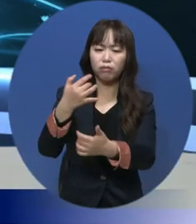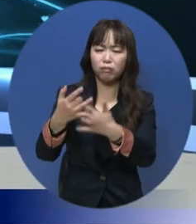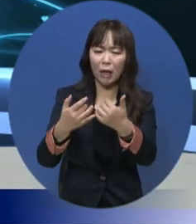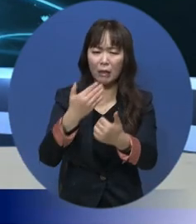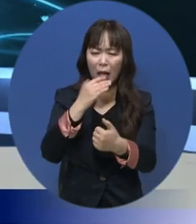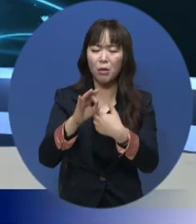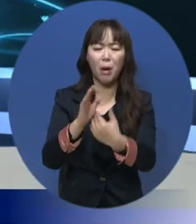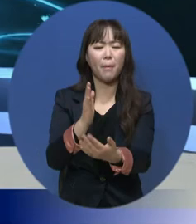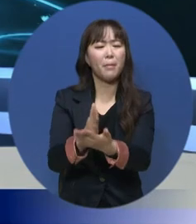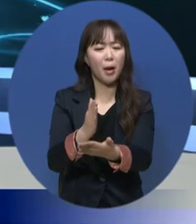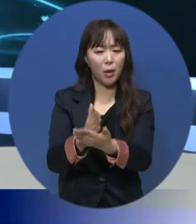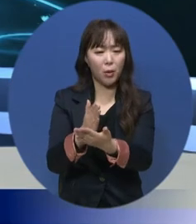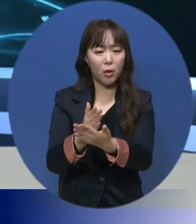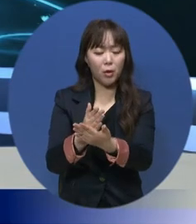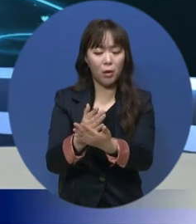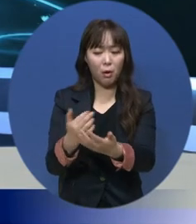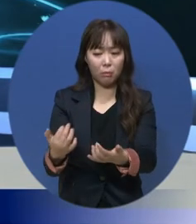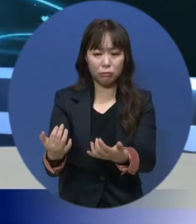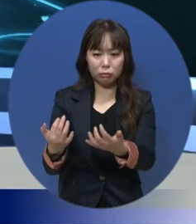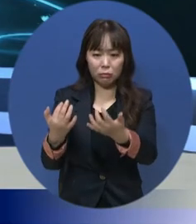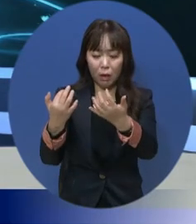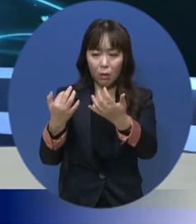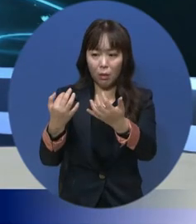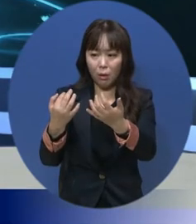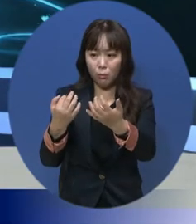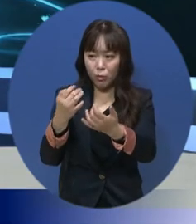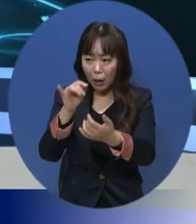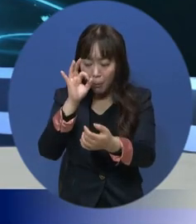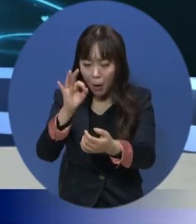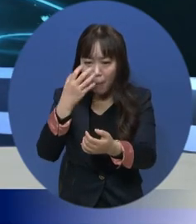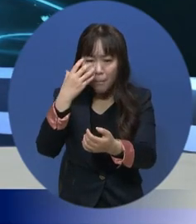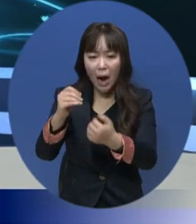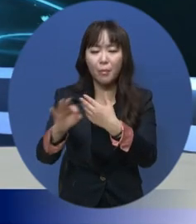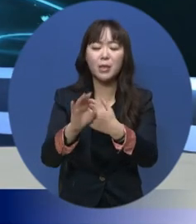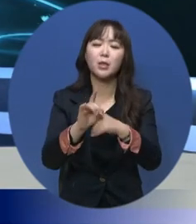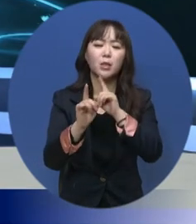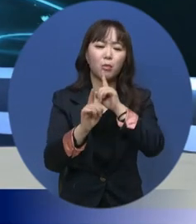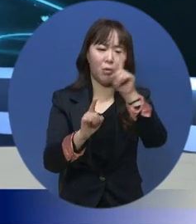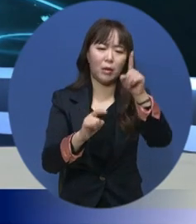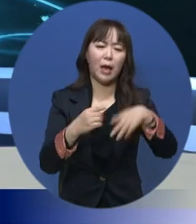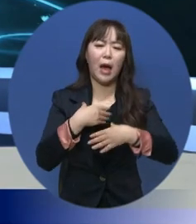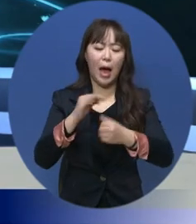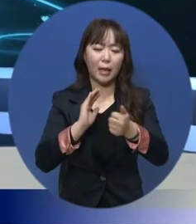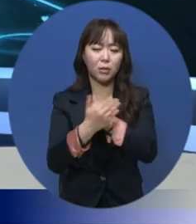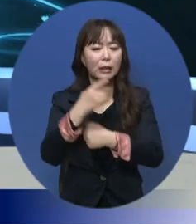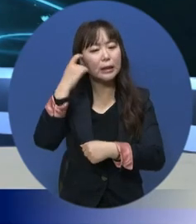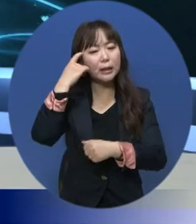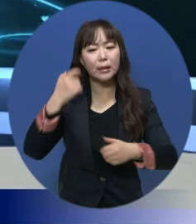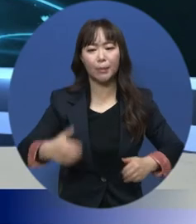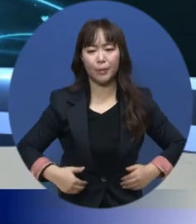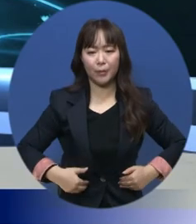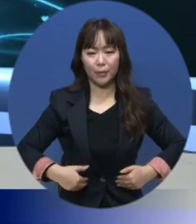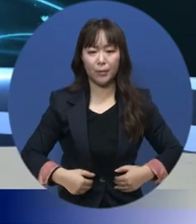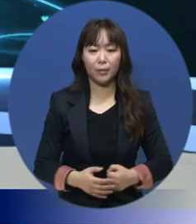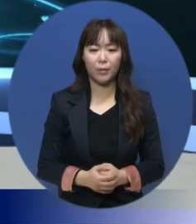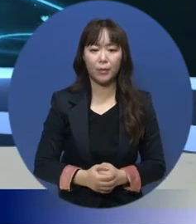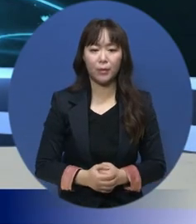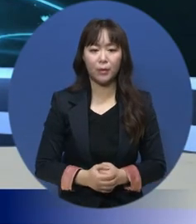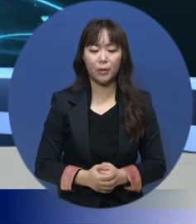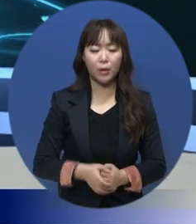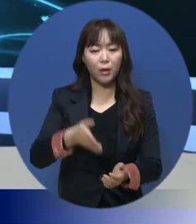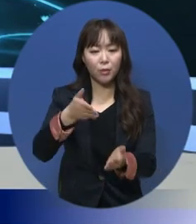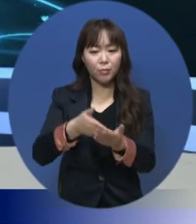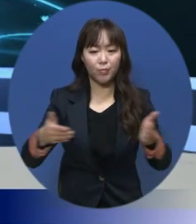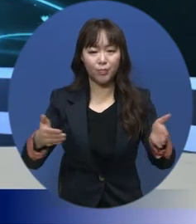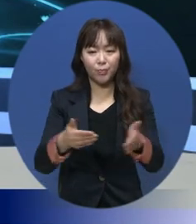가급적 삼가고 연기나 불꽃이 보이면 즉시 신고 않은 안전의식이 필요한 때입니다 이상 복지